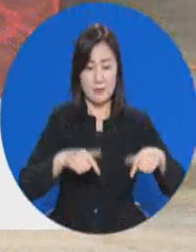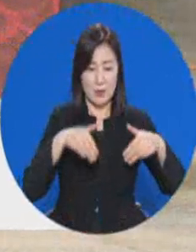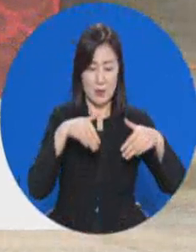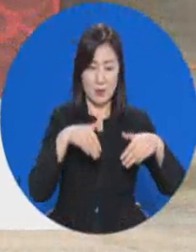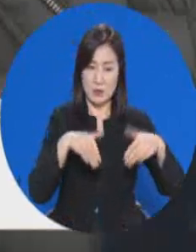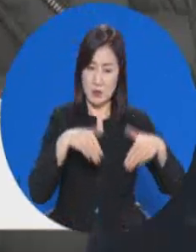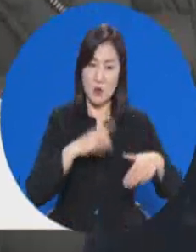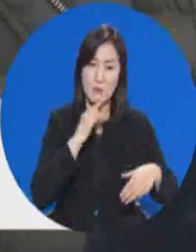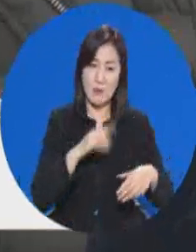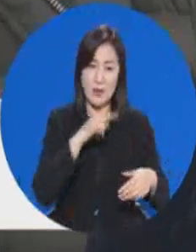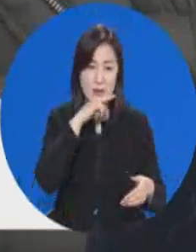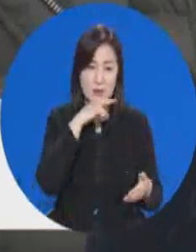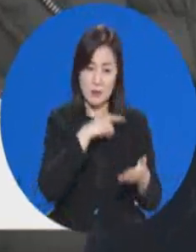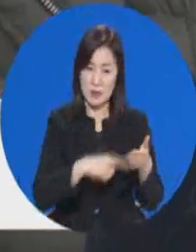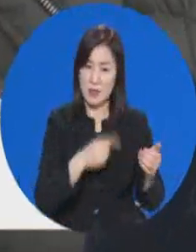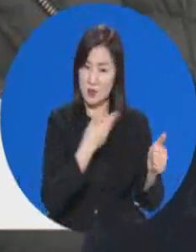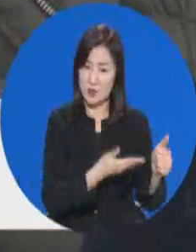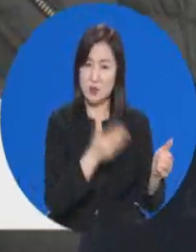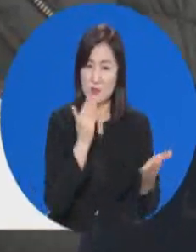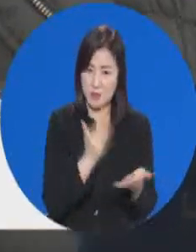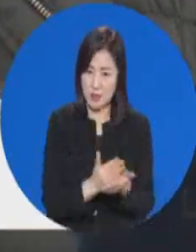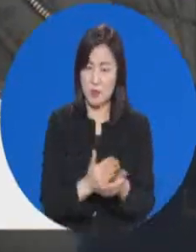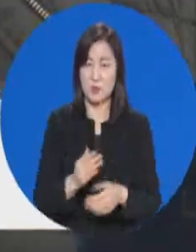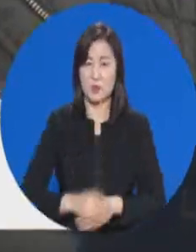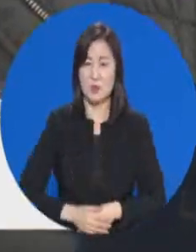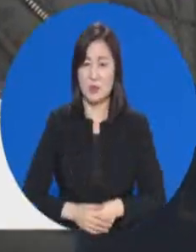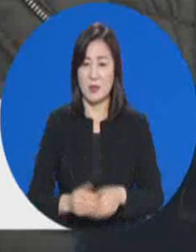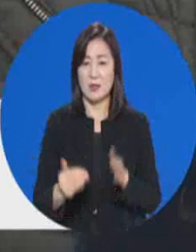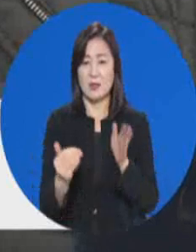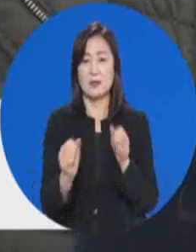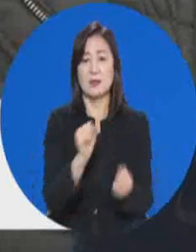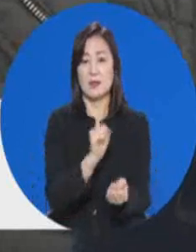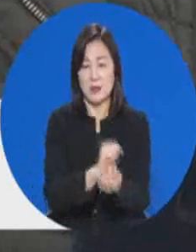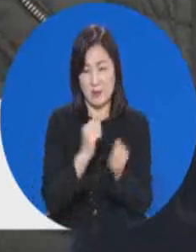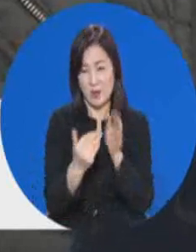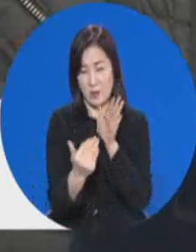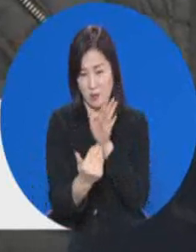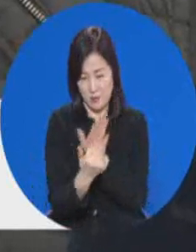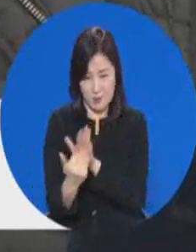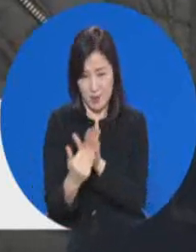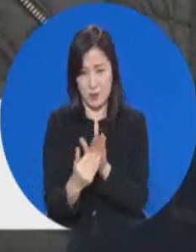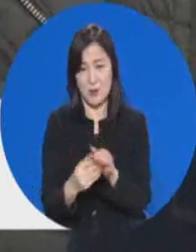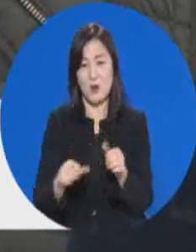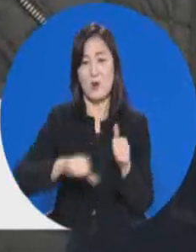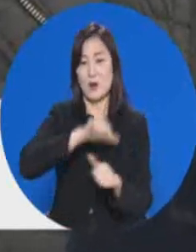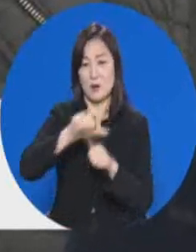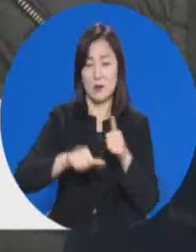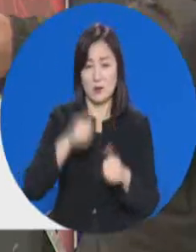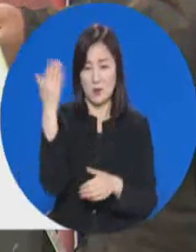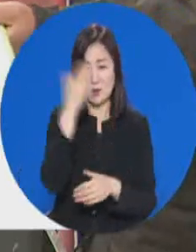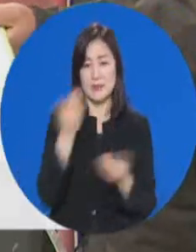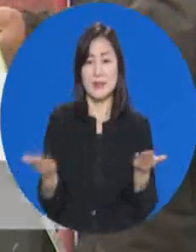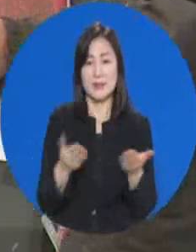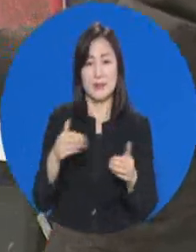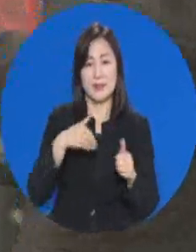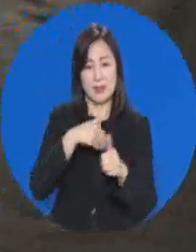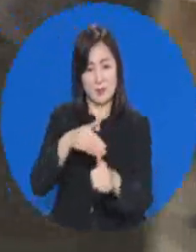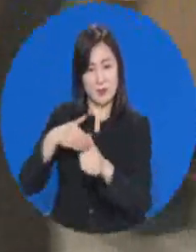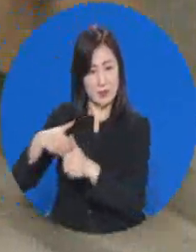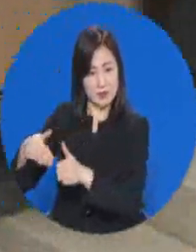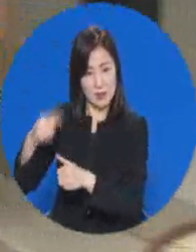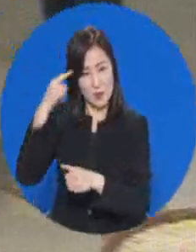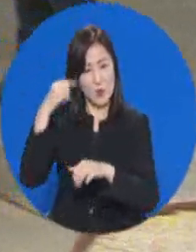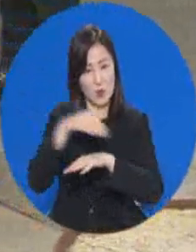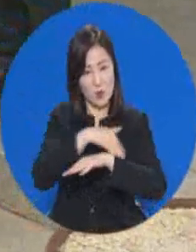희생하는 편향적 정책들을 즉각 폐기하고 감염병 예방과 환경위생 업무에 시설관리직을 전직 배치하려는